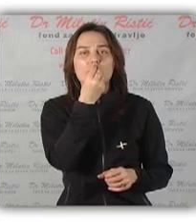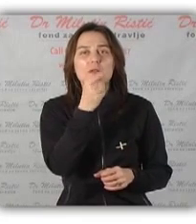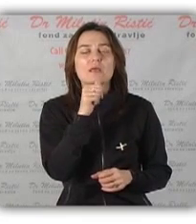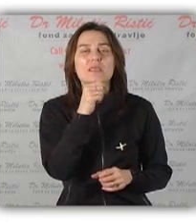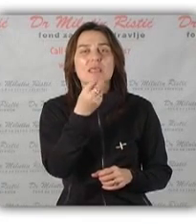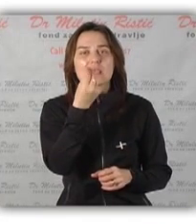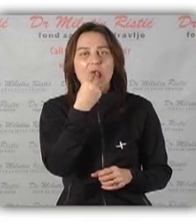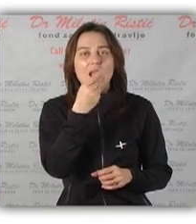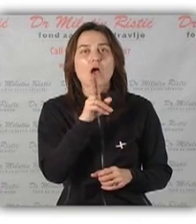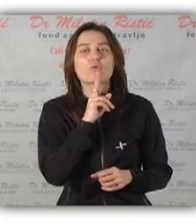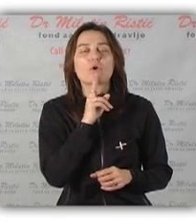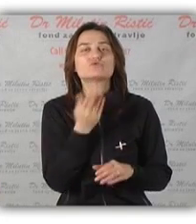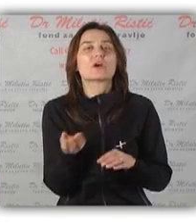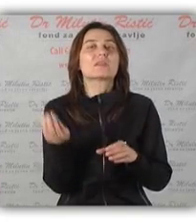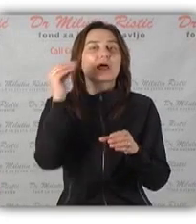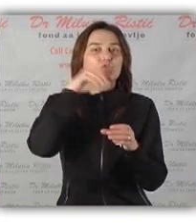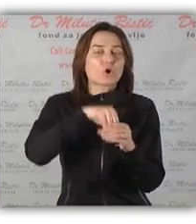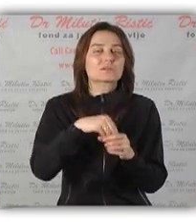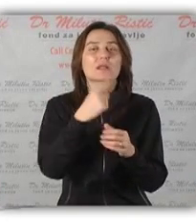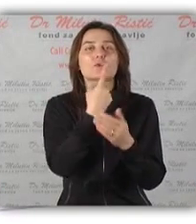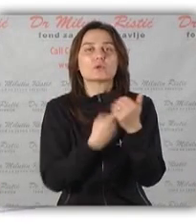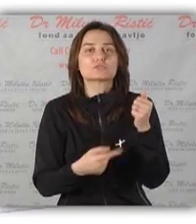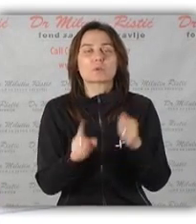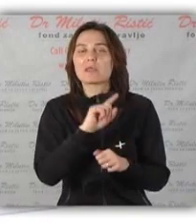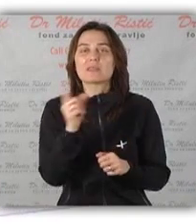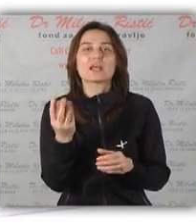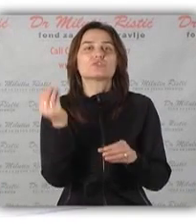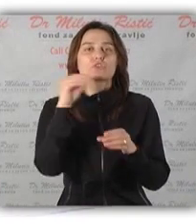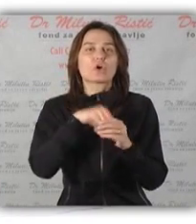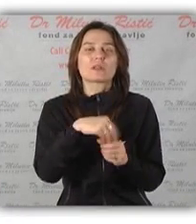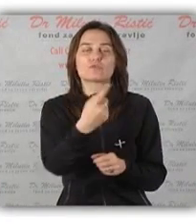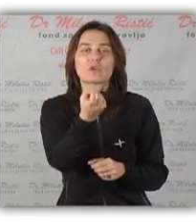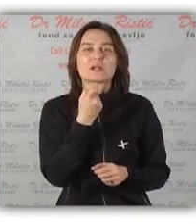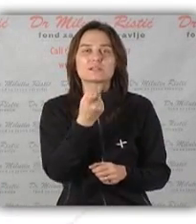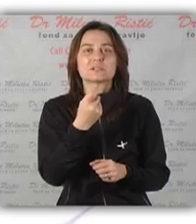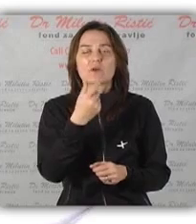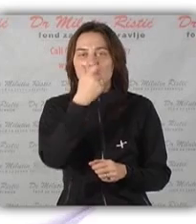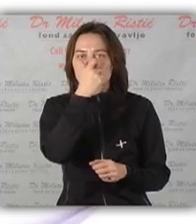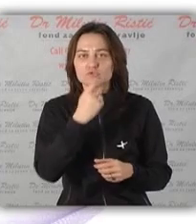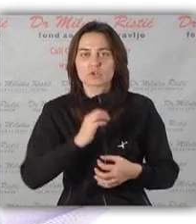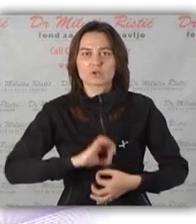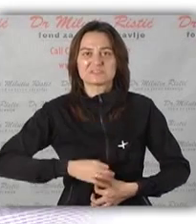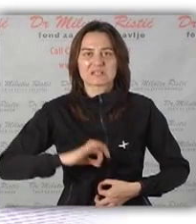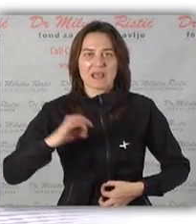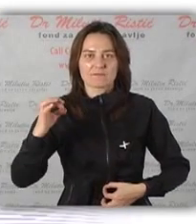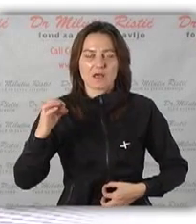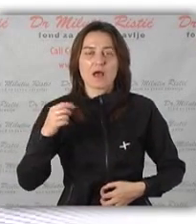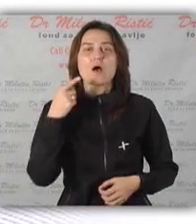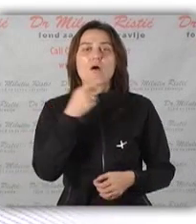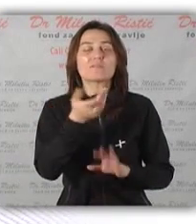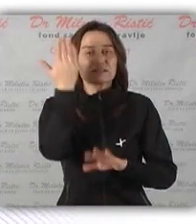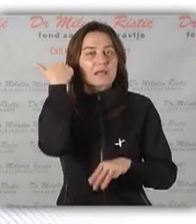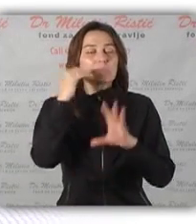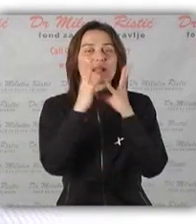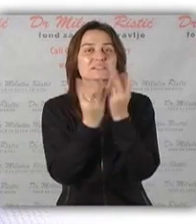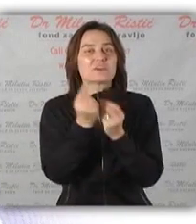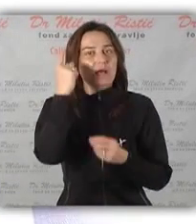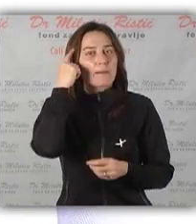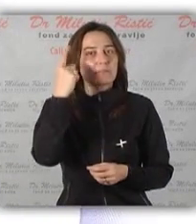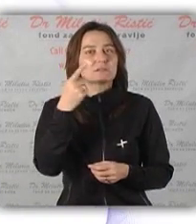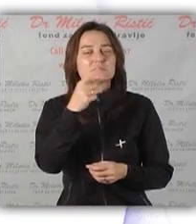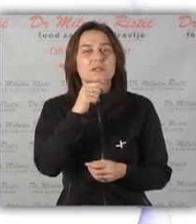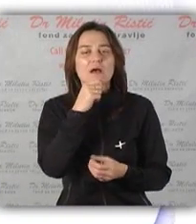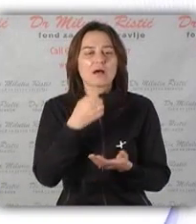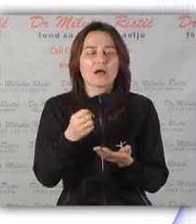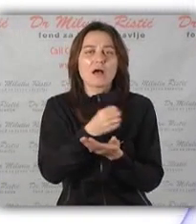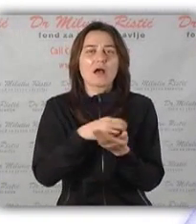onih namirnica i onih jela koje će nadoknaditi izgubljeno, a neće dodatno iritirati sluzokožu creva. Ovde se pre svega